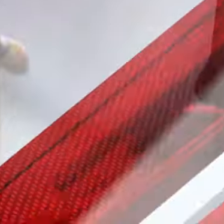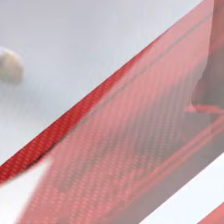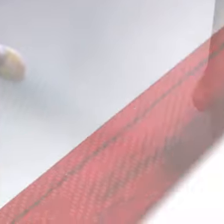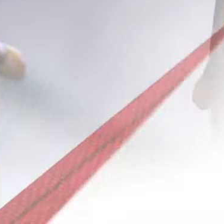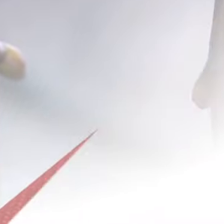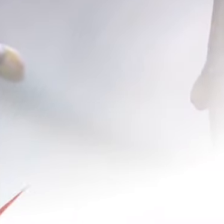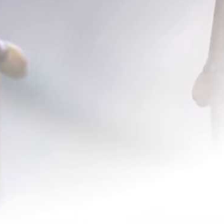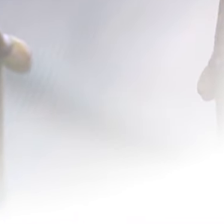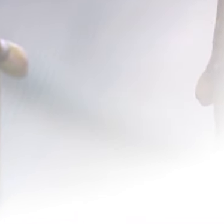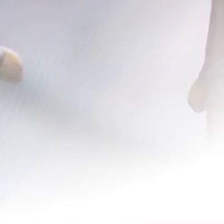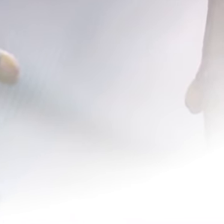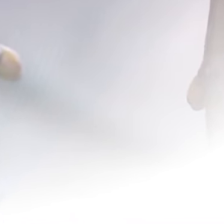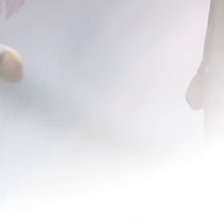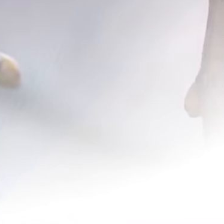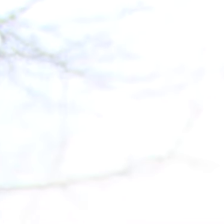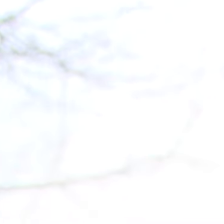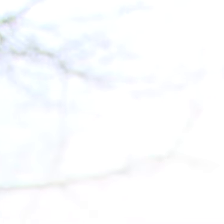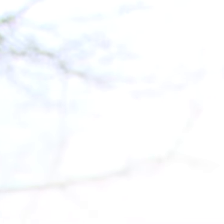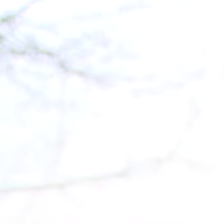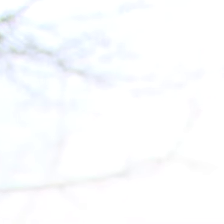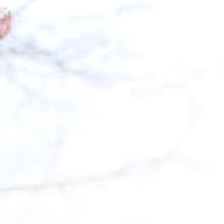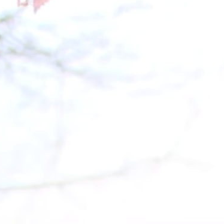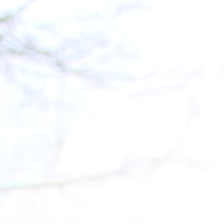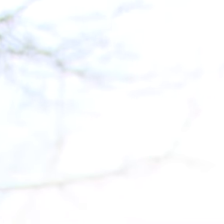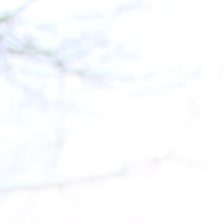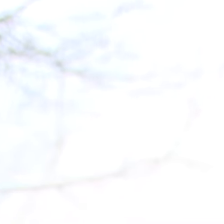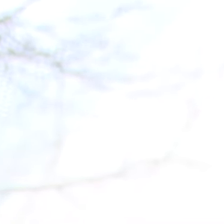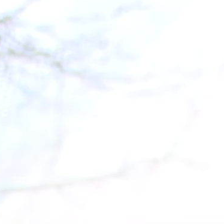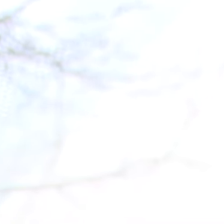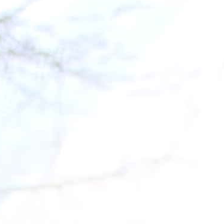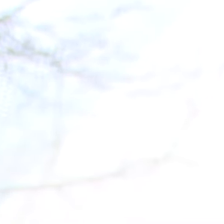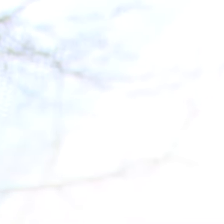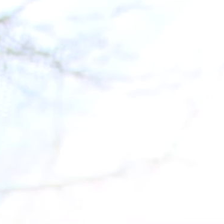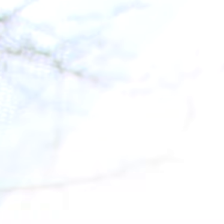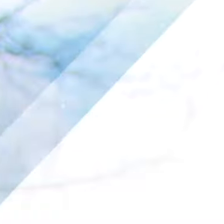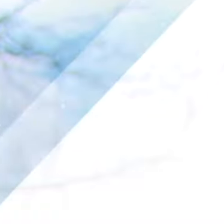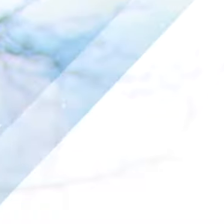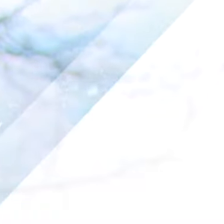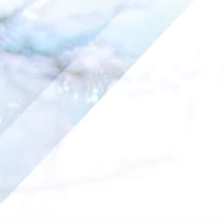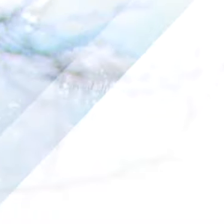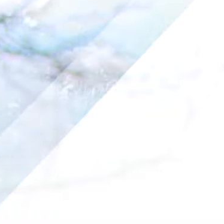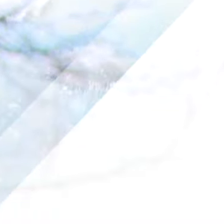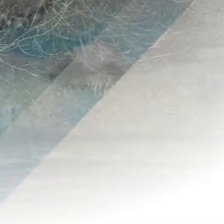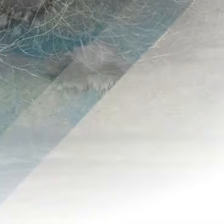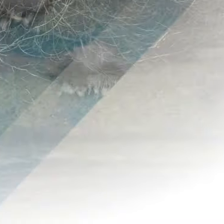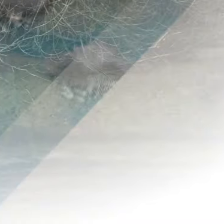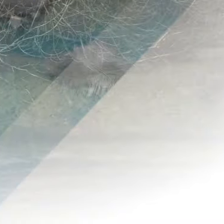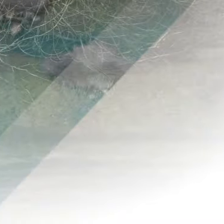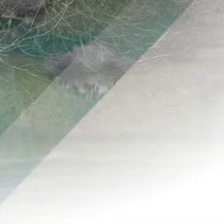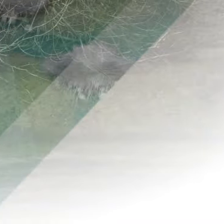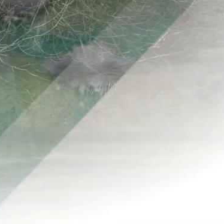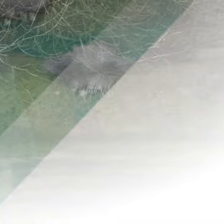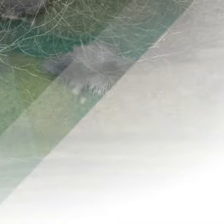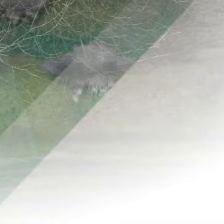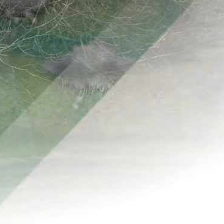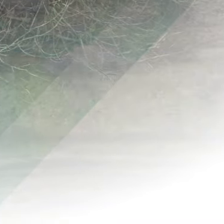самааналіза, ацэнкі зробленага і будаўніцтва планаў на будучыню. Жыццёвыя сілы паслаблены, таму лепш пазбягаць нагрузак